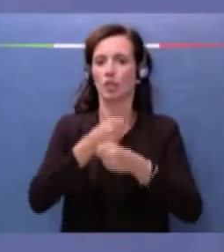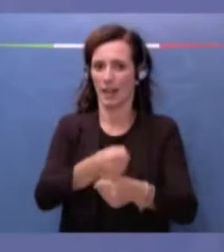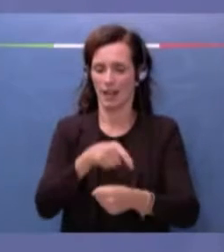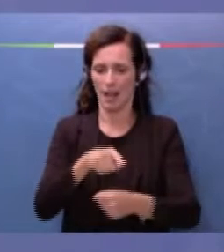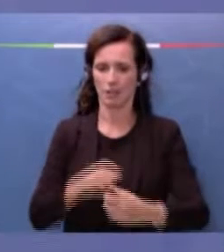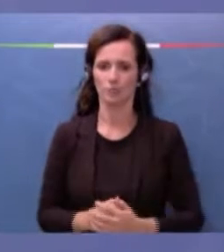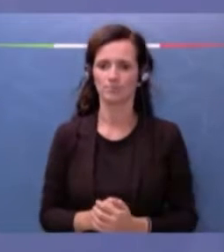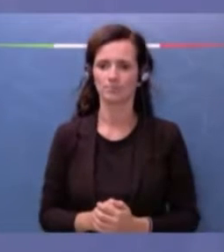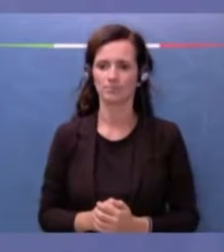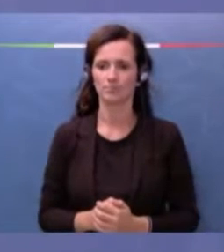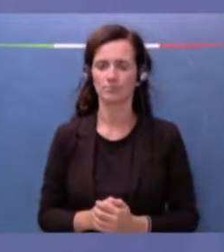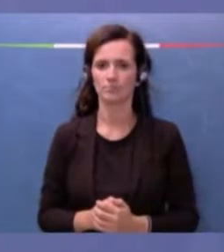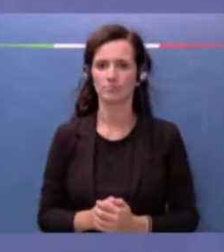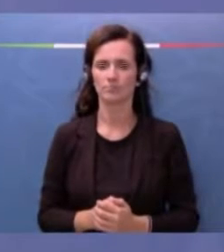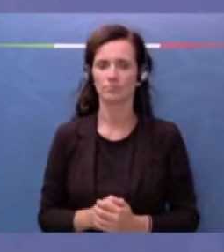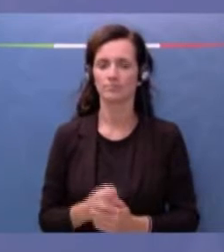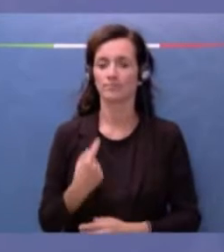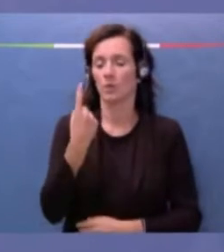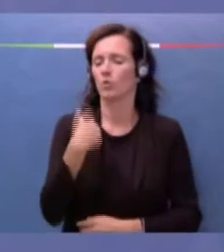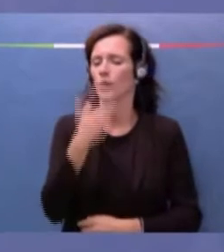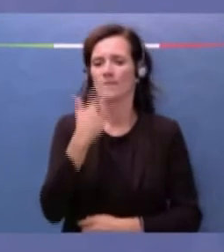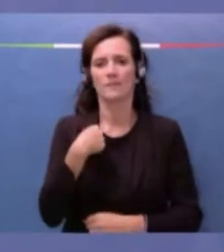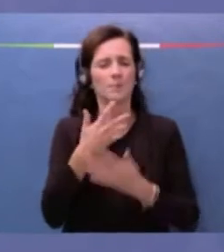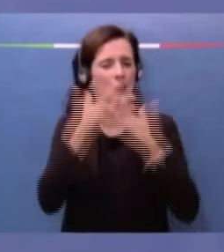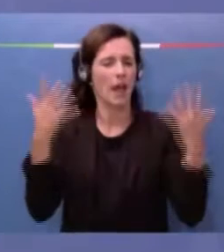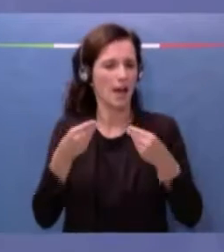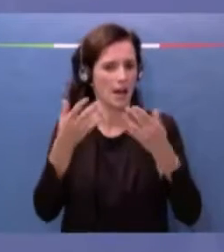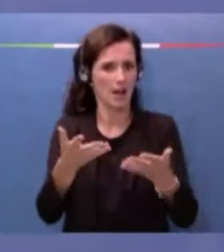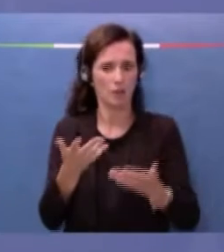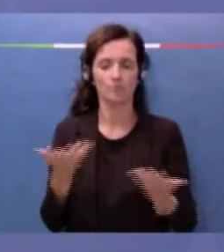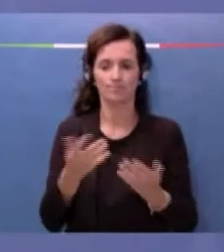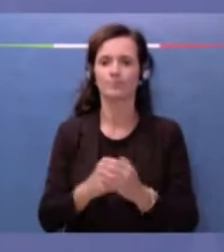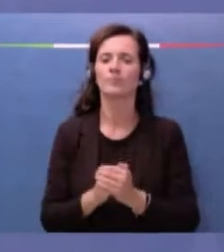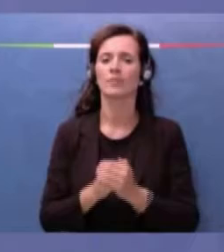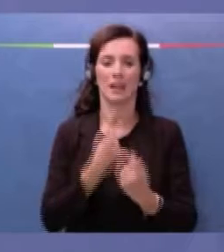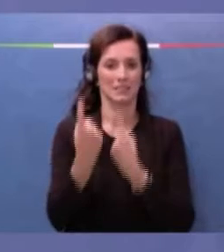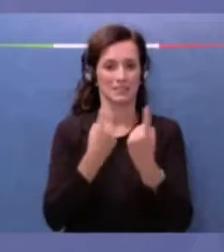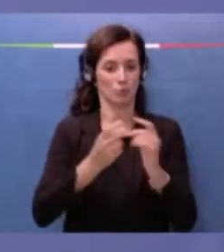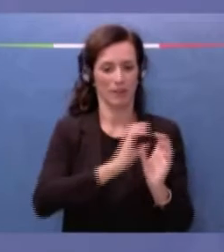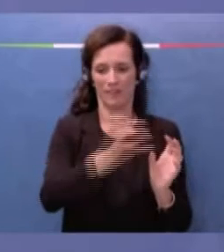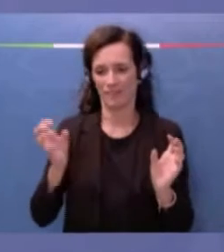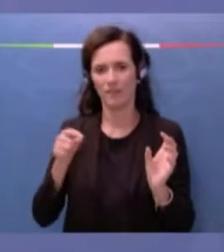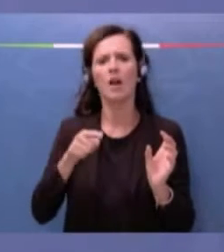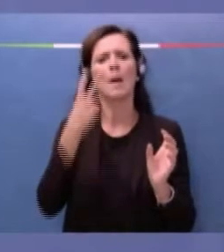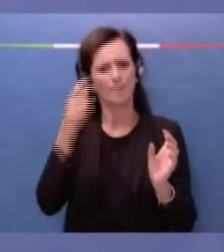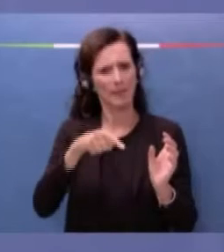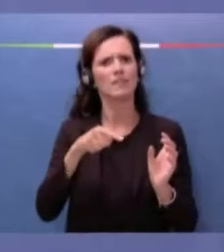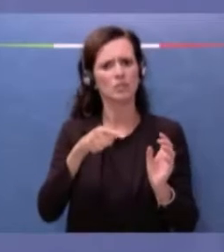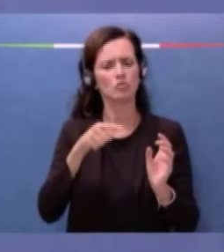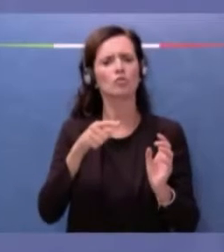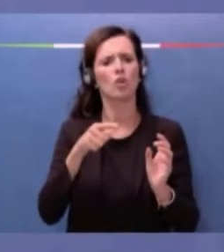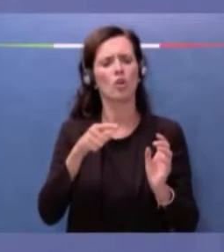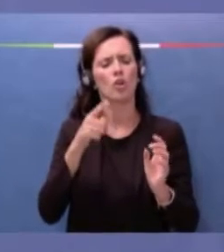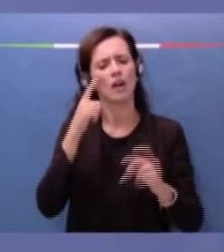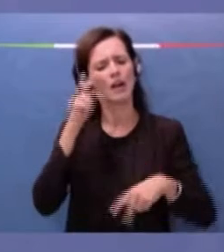Una questione mi preme chiarirla immediatamente. Nelle varie questioni c'è anche la revisione del catasto, la